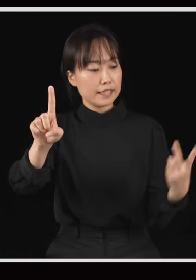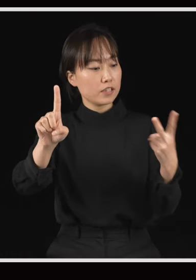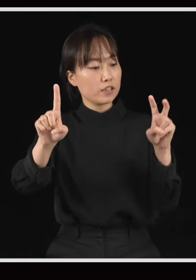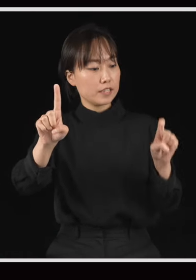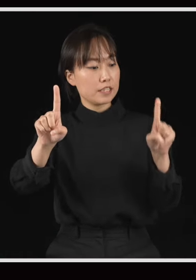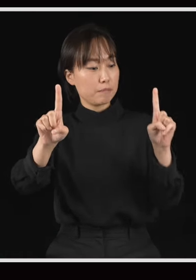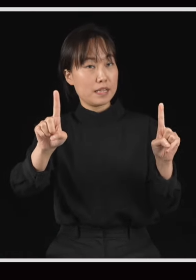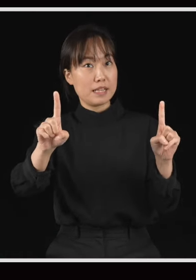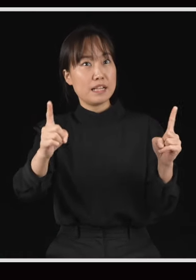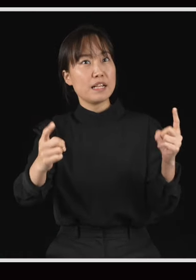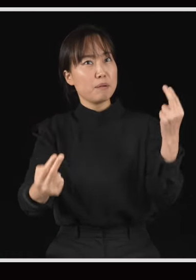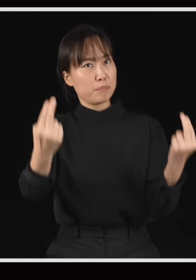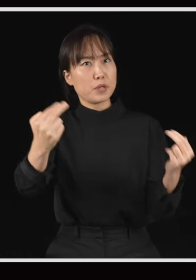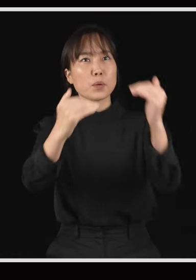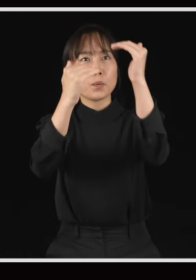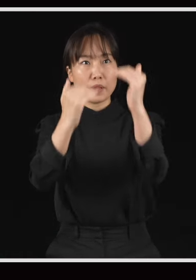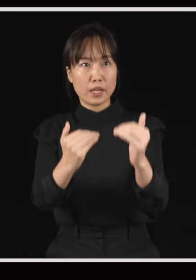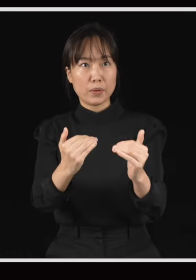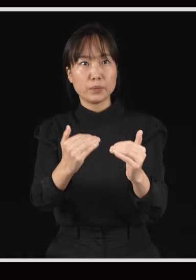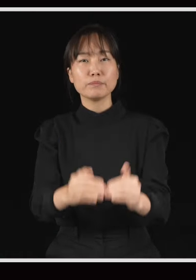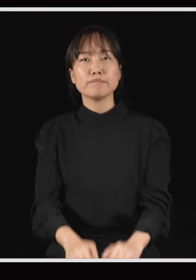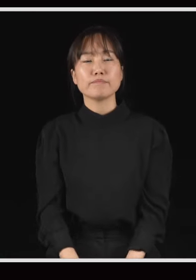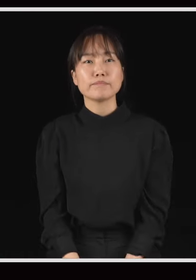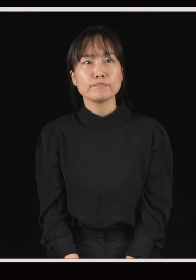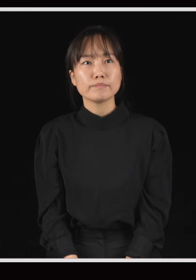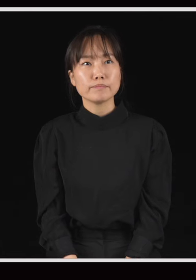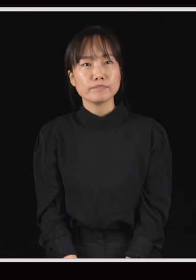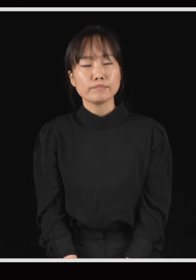2021년과 2041년을 제가 비교한 것입니다.